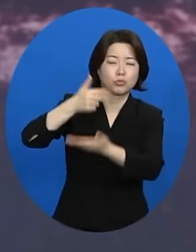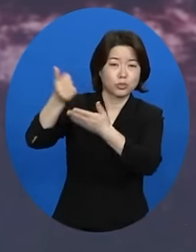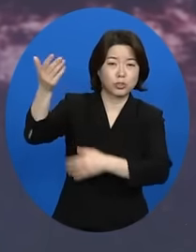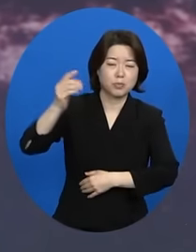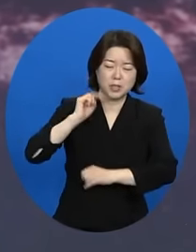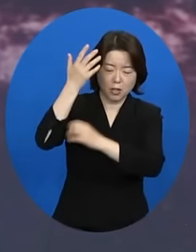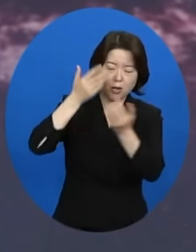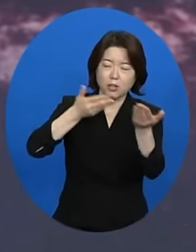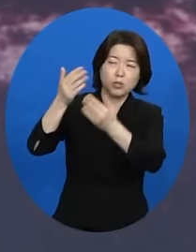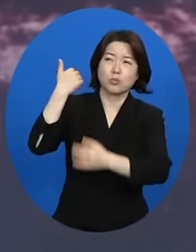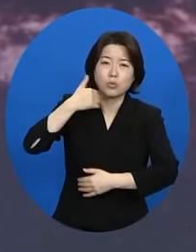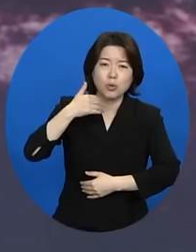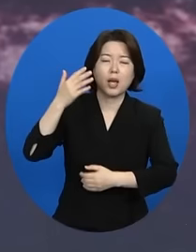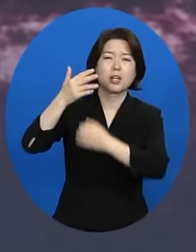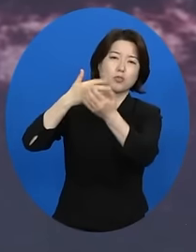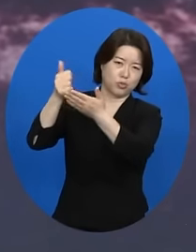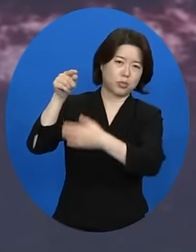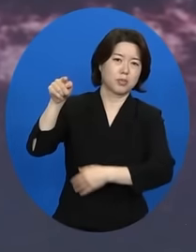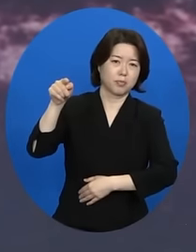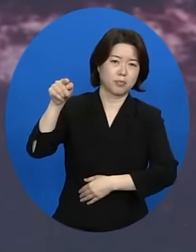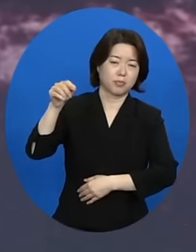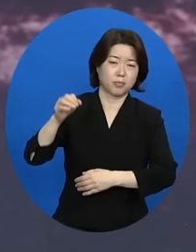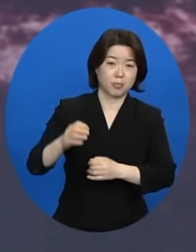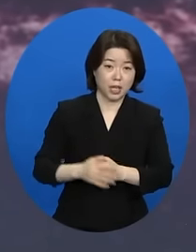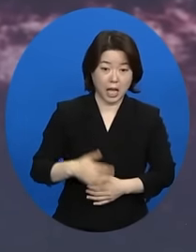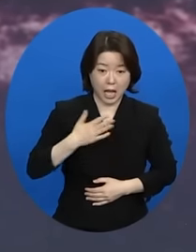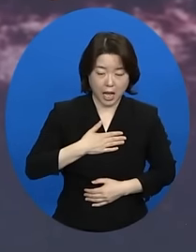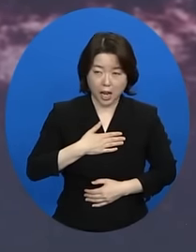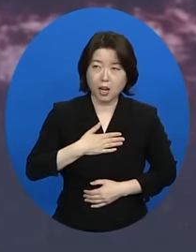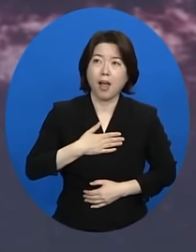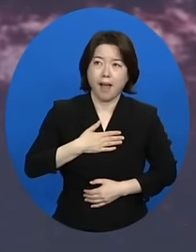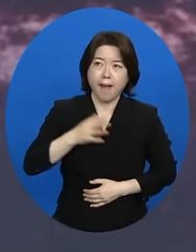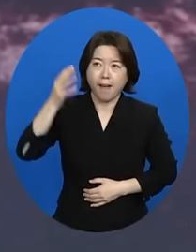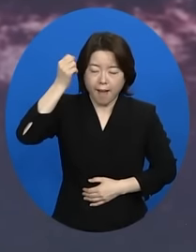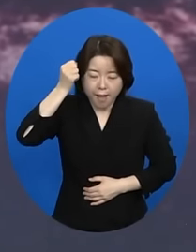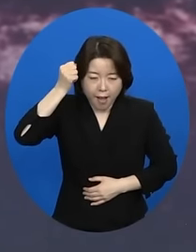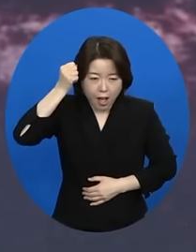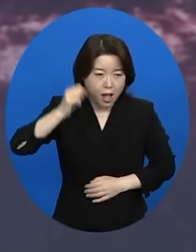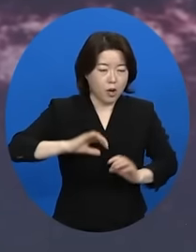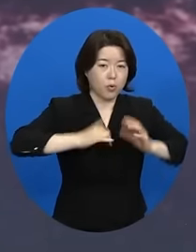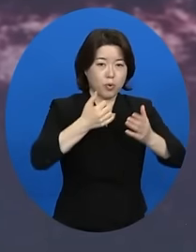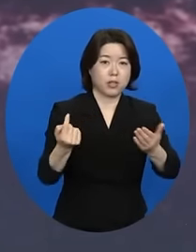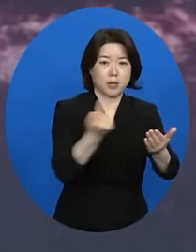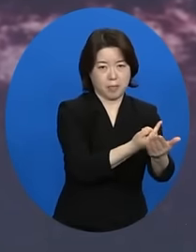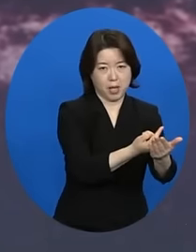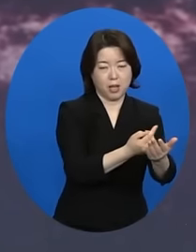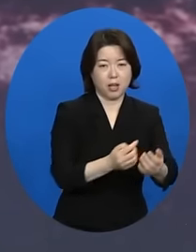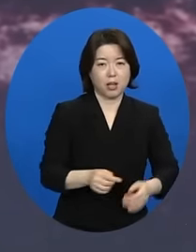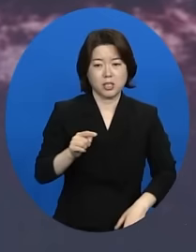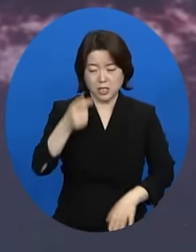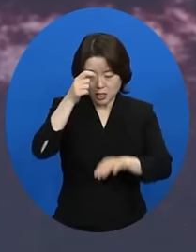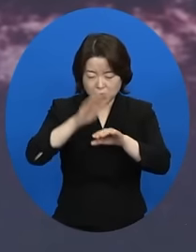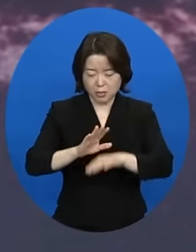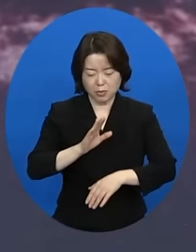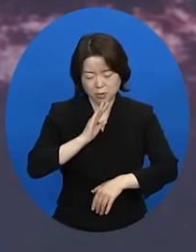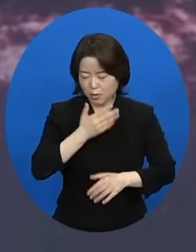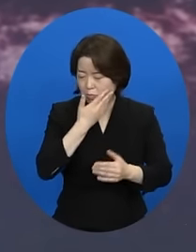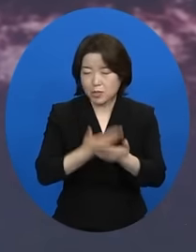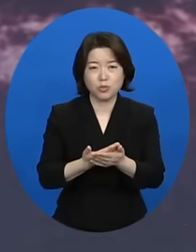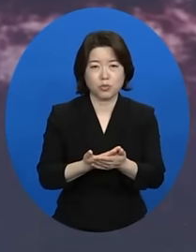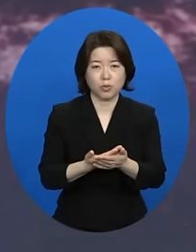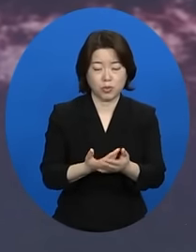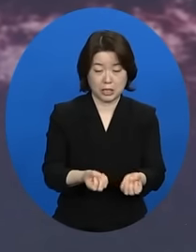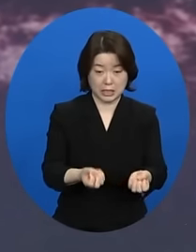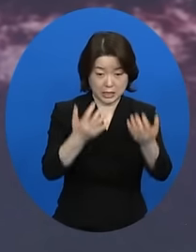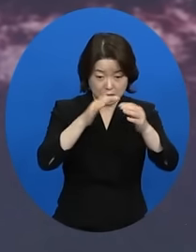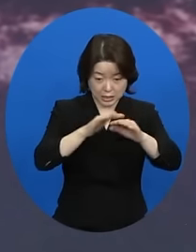돌려야 되는 주님이시지, 그걸 알고 다시 세상으로 나가는 거예요. 이 예배가 얼마나 중요한지. 그러니까 하나님이 제단을